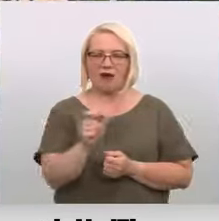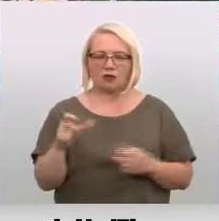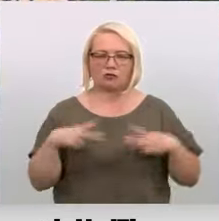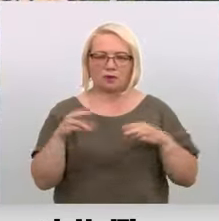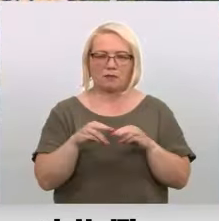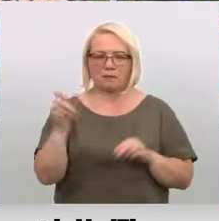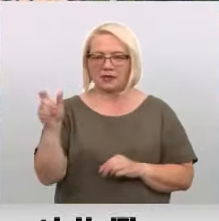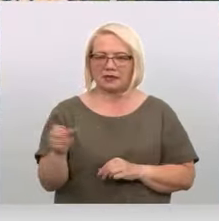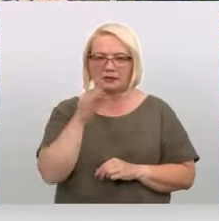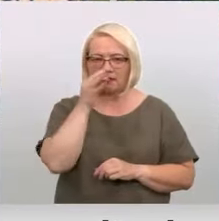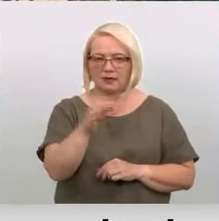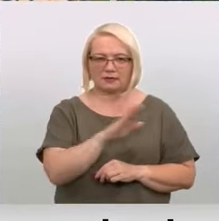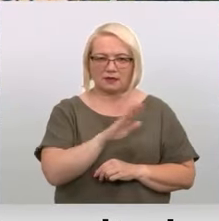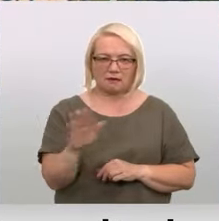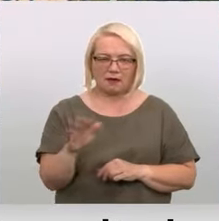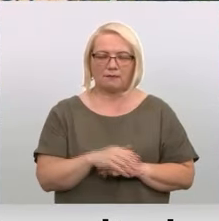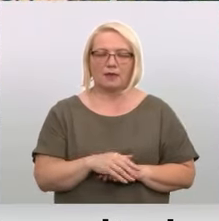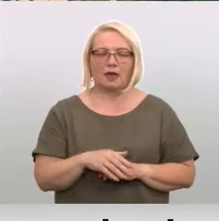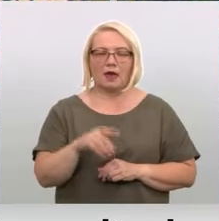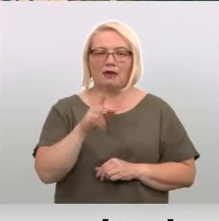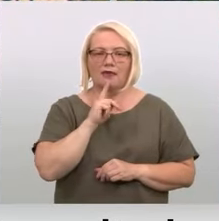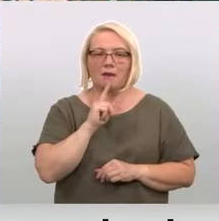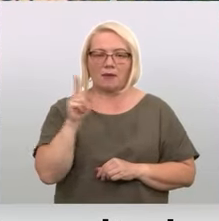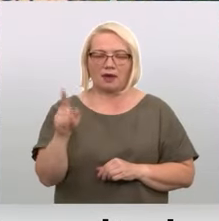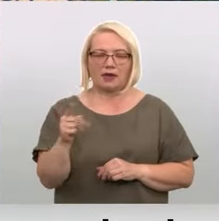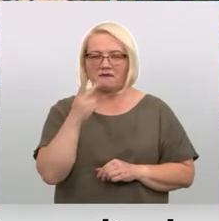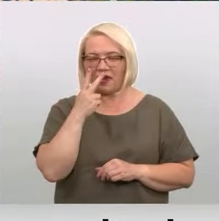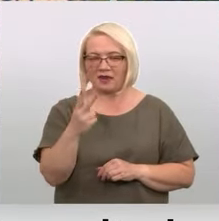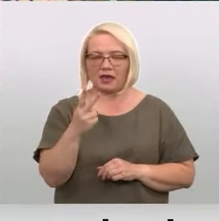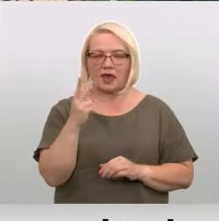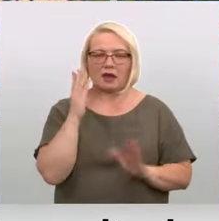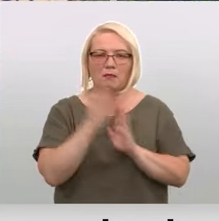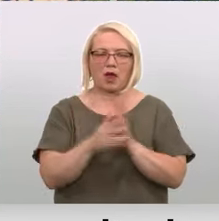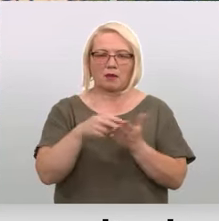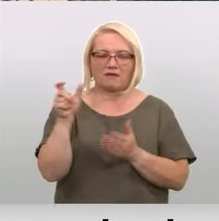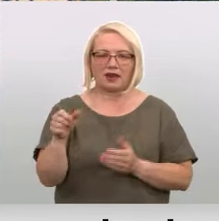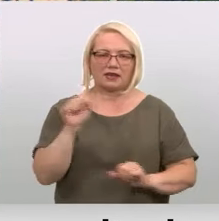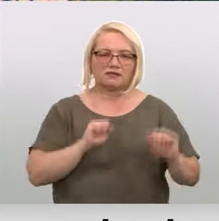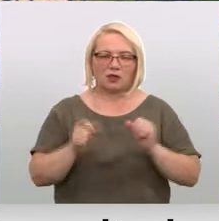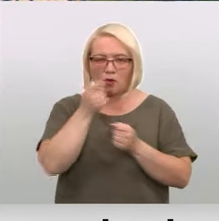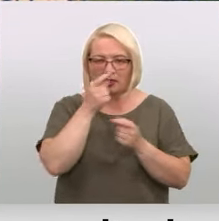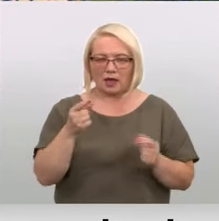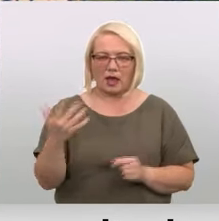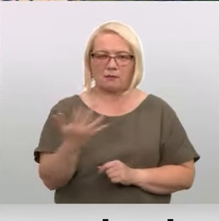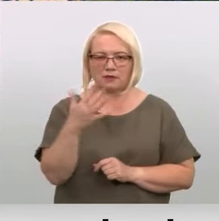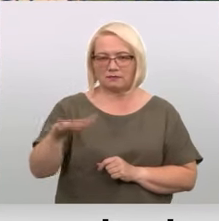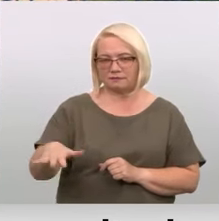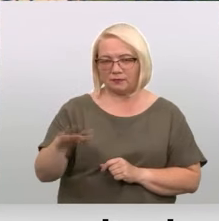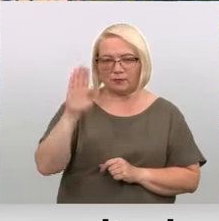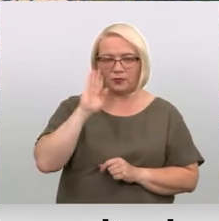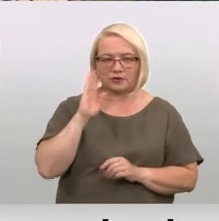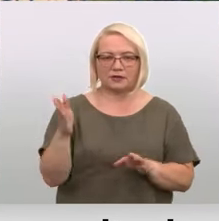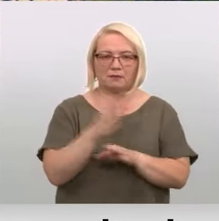valsts budžetā. Liepājā, pateicoties vērīgam garām gājējam, izdevies izvairīties no līdzīgas nelaimes kā ar 5-gadīgo Ivanu.